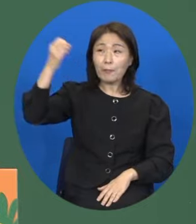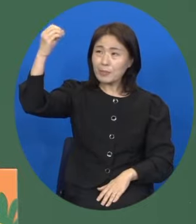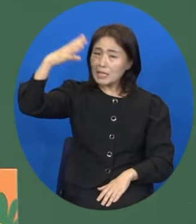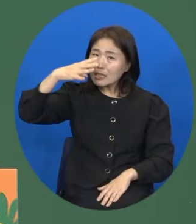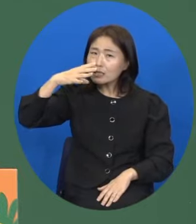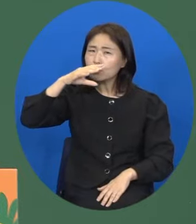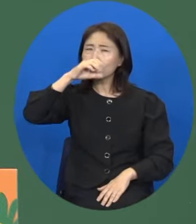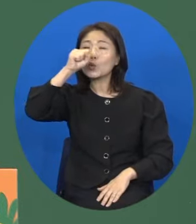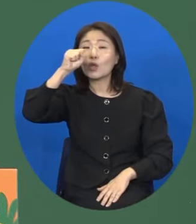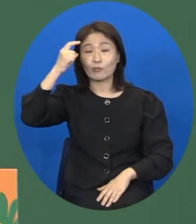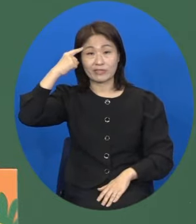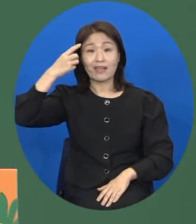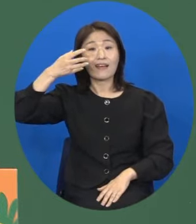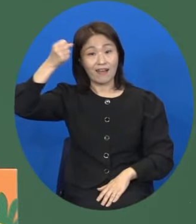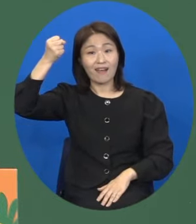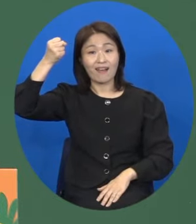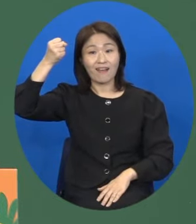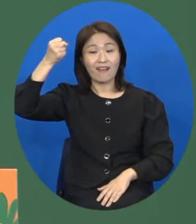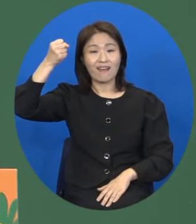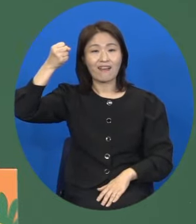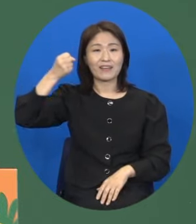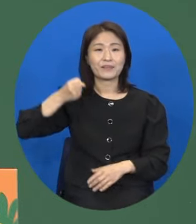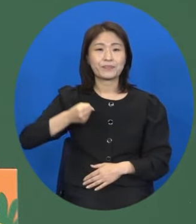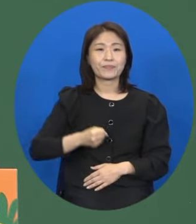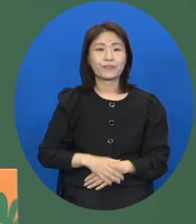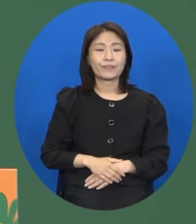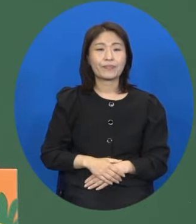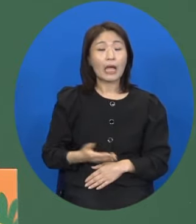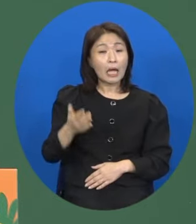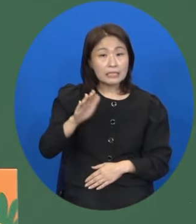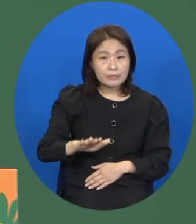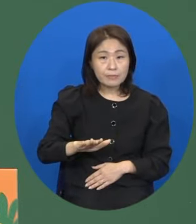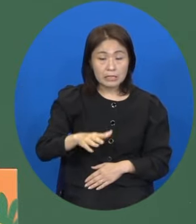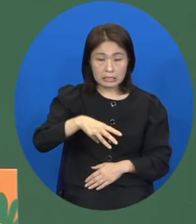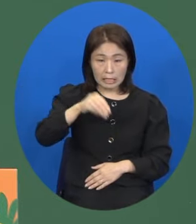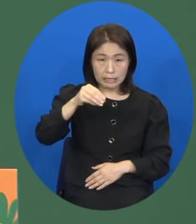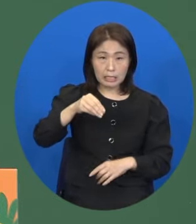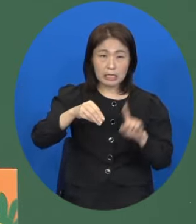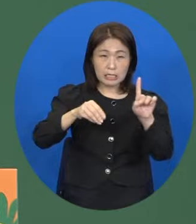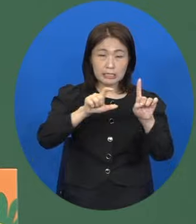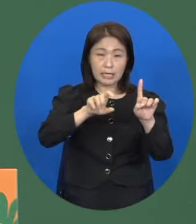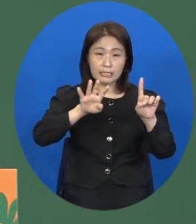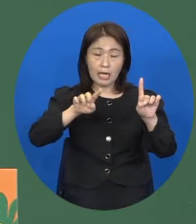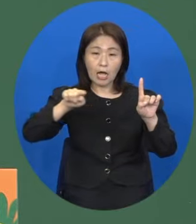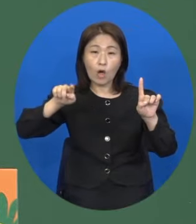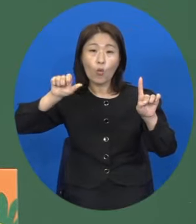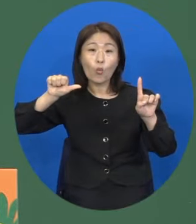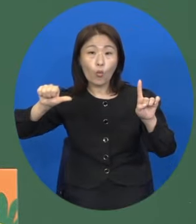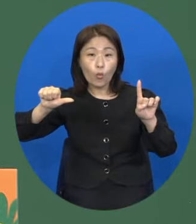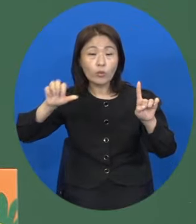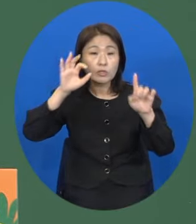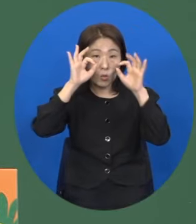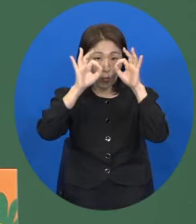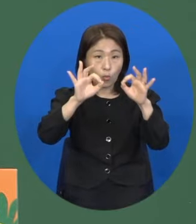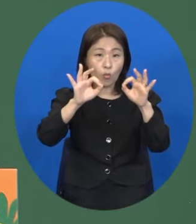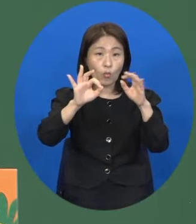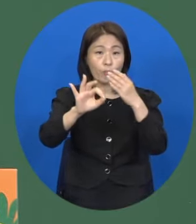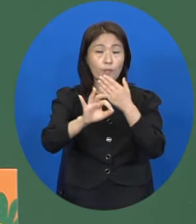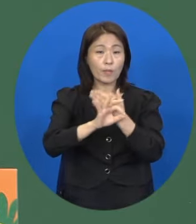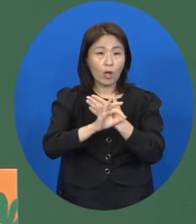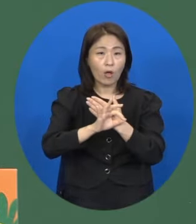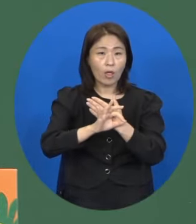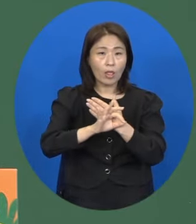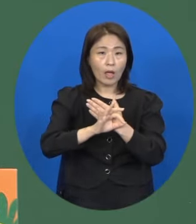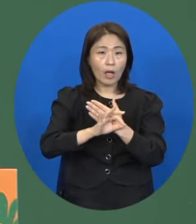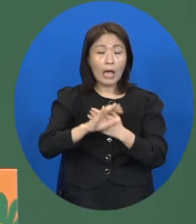것 이라고 생각하는 경향이 있습니다. 그런데 창세기 1장 4절과 5절에 따르면 하나님께서